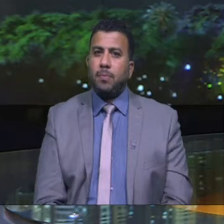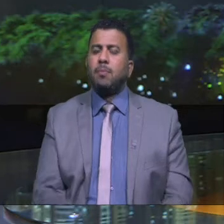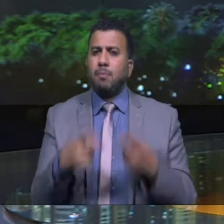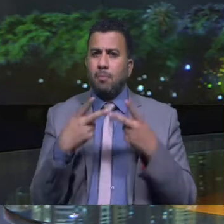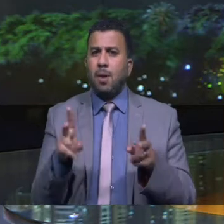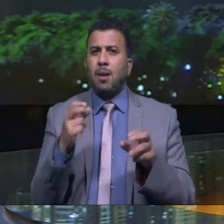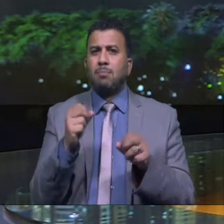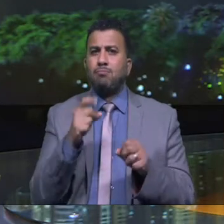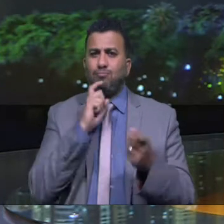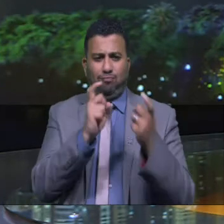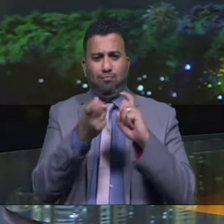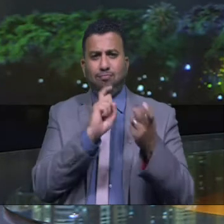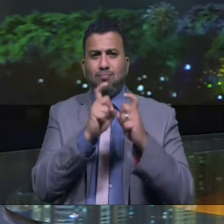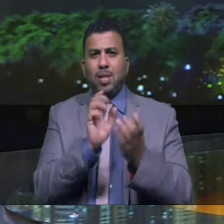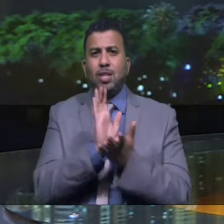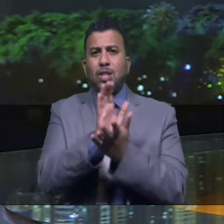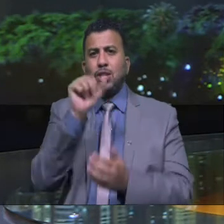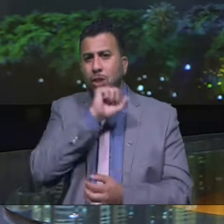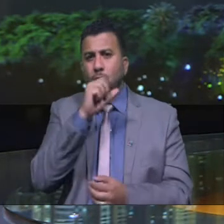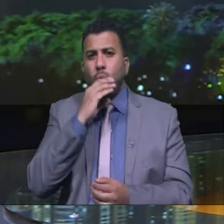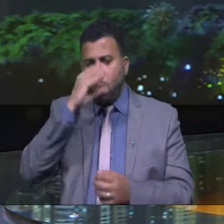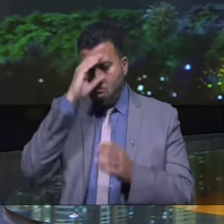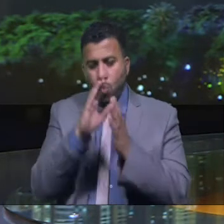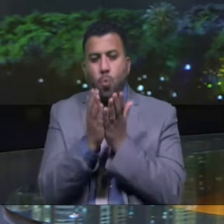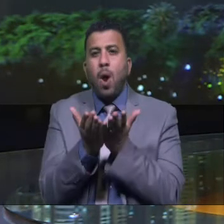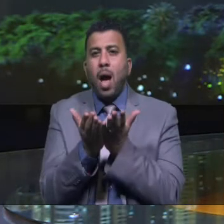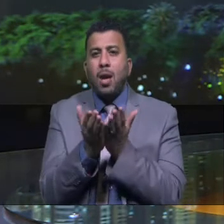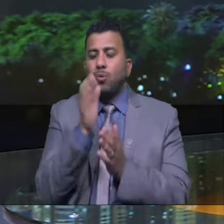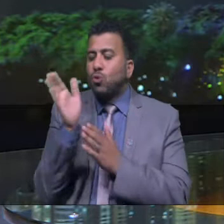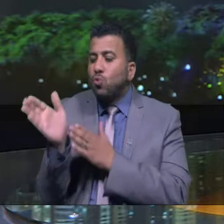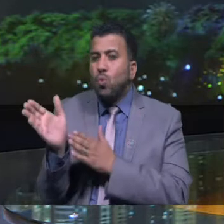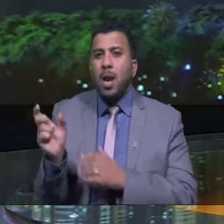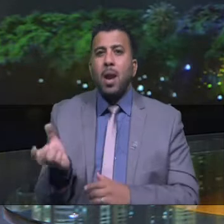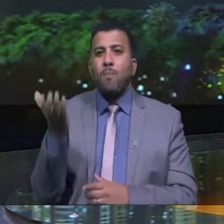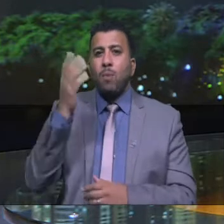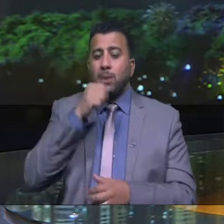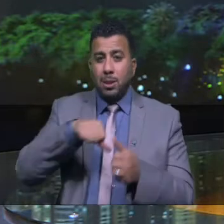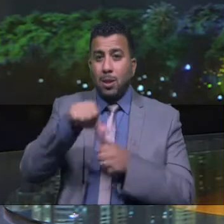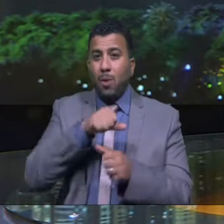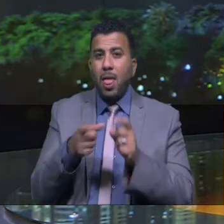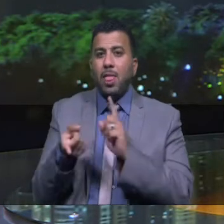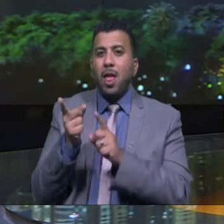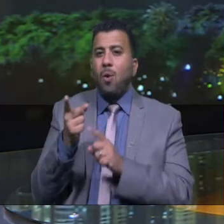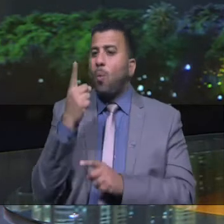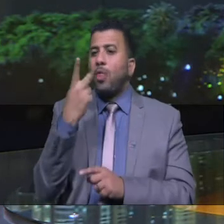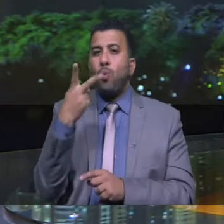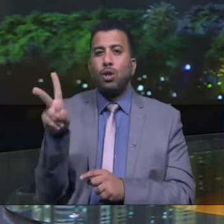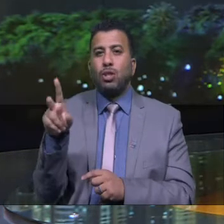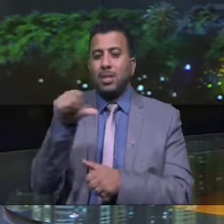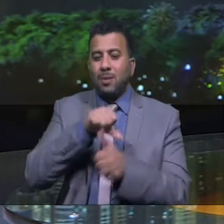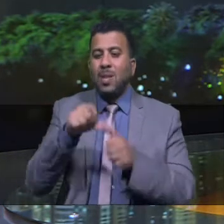بدأت أعمار التصفيات النهائية لجائزة الشارقة للقرآن الكريم والسنة النبوية في دورتها